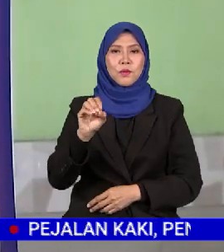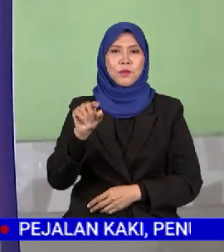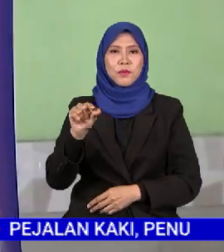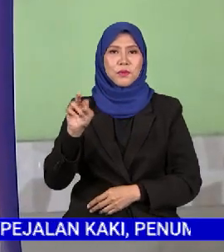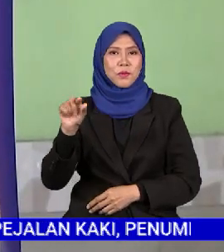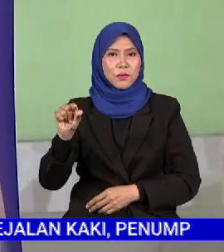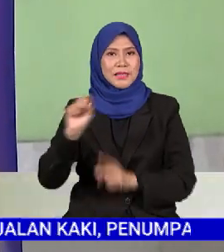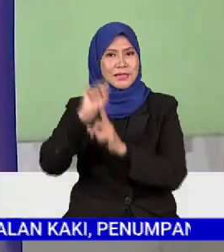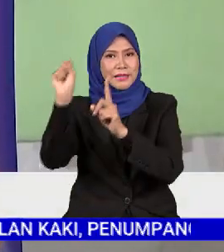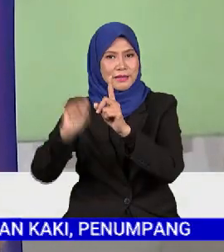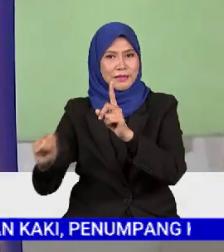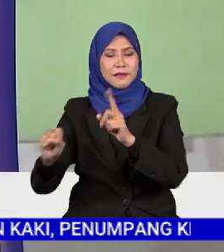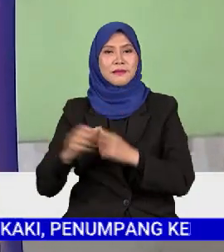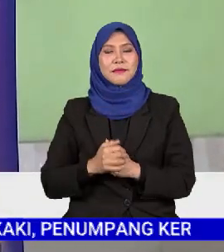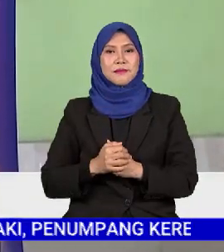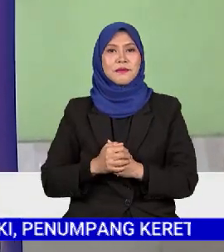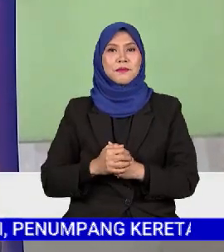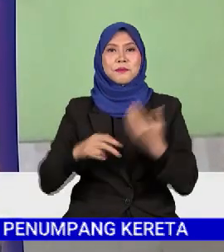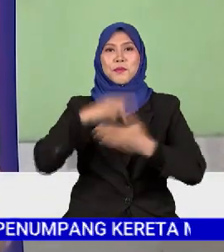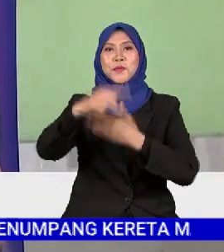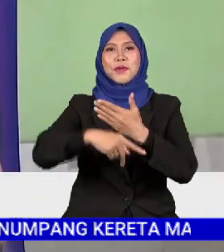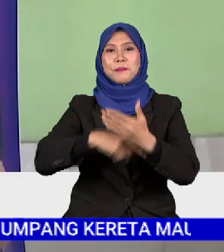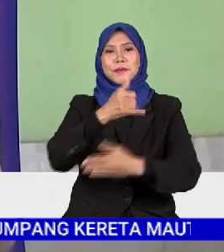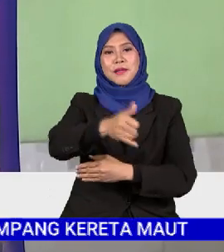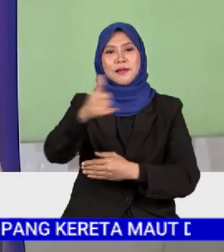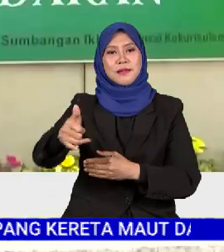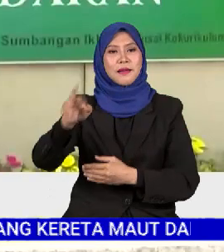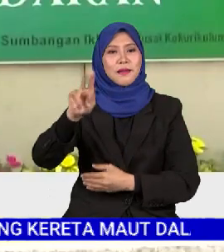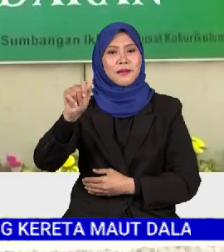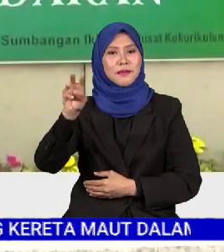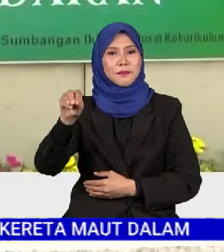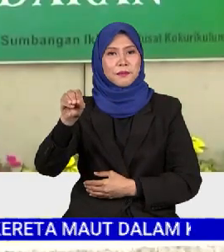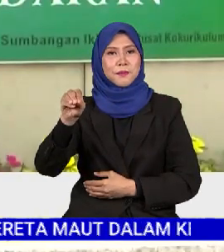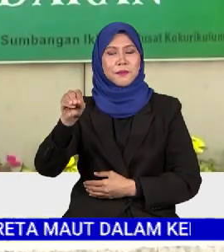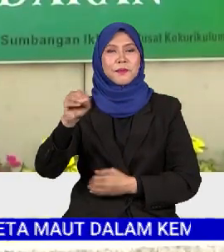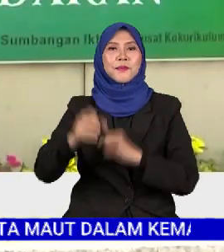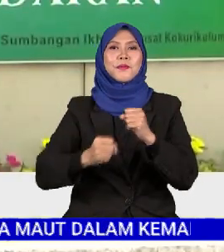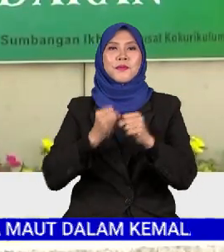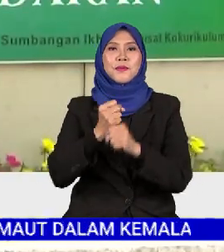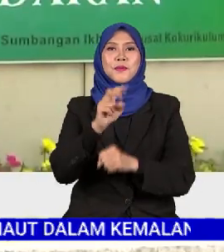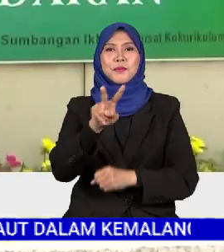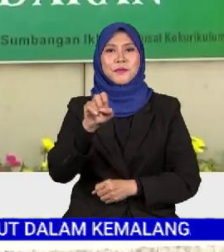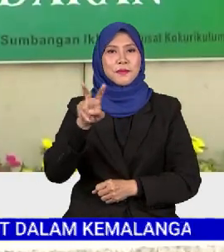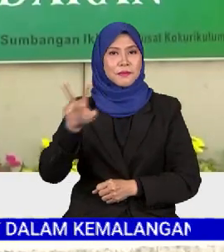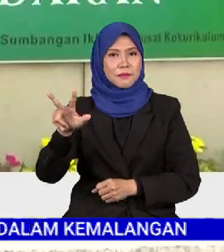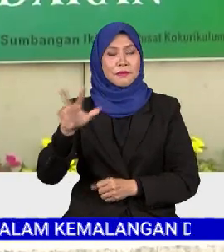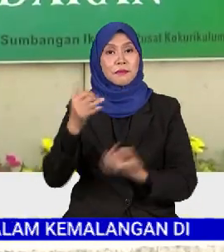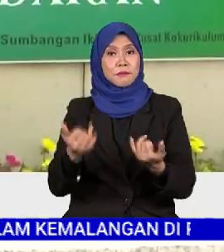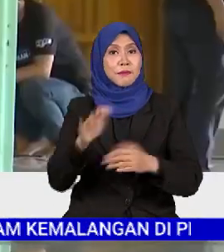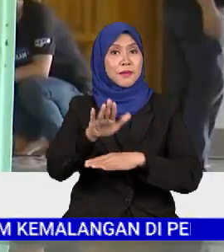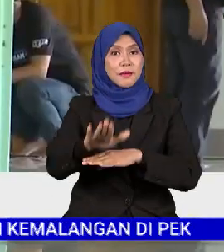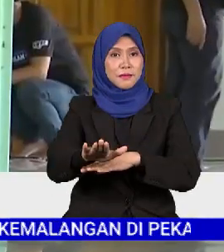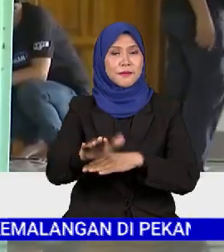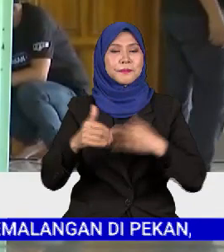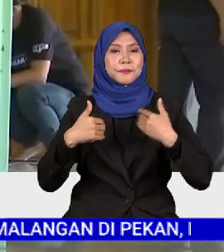yang mana lokasi terakhir untuk pelaksanaan program Jelajah Ramadan RTM Sandakan untuk tahun 2023 ini. Sekaligus petang ini akan